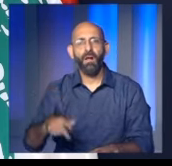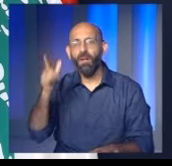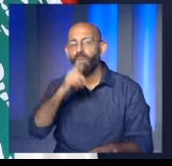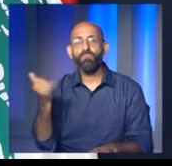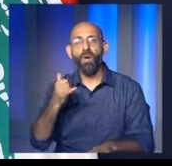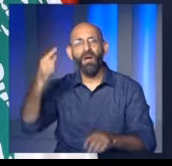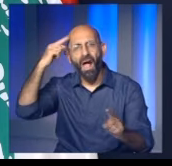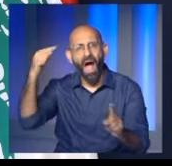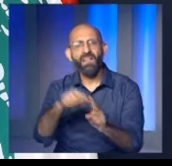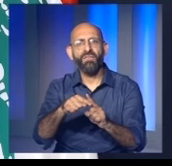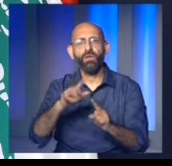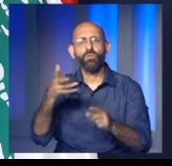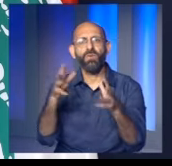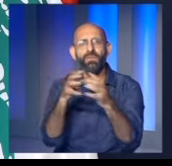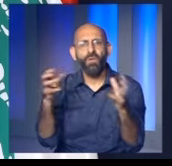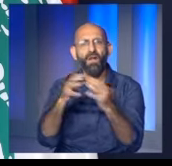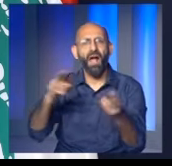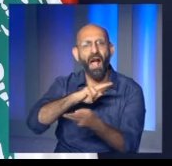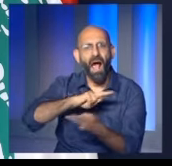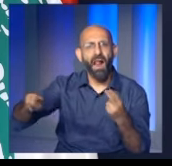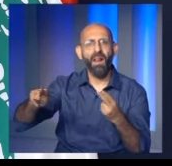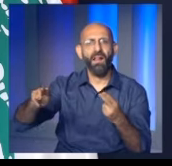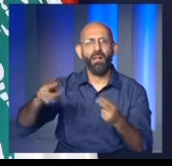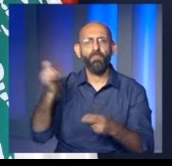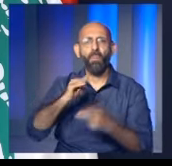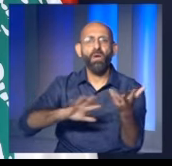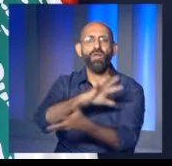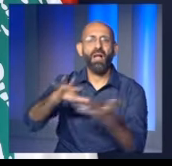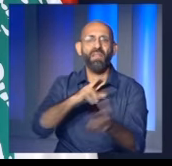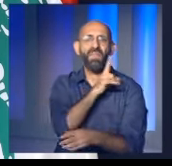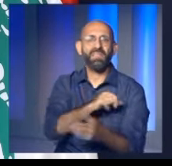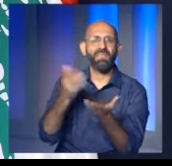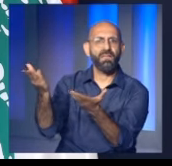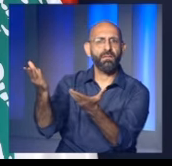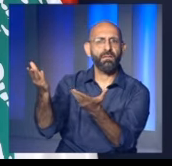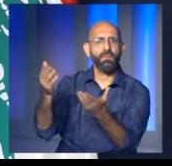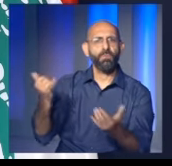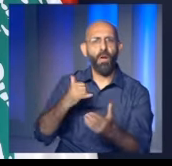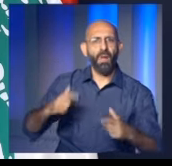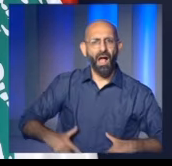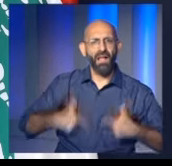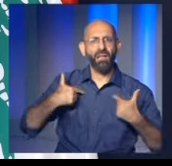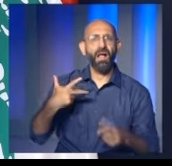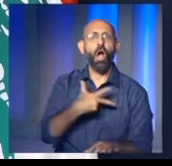المطلوب بذل مساعي جدية للتوصل إلى حل نهائي ينهي مأساة الشعب الفلسطيني ويمنحه